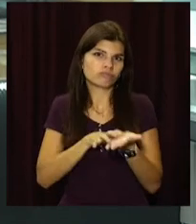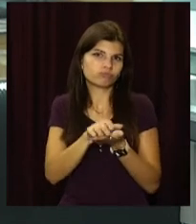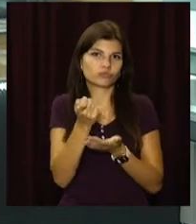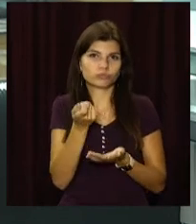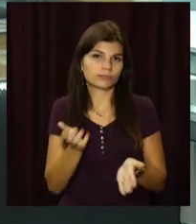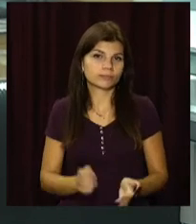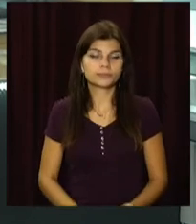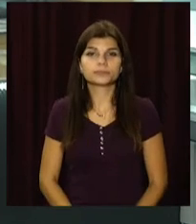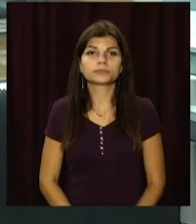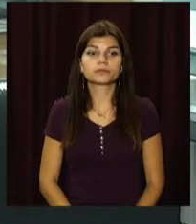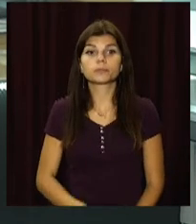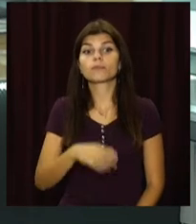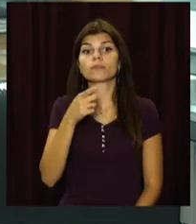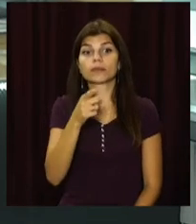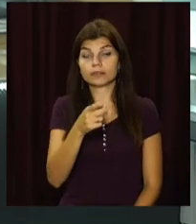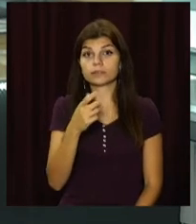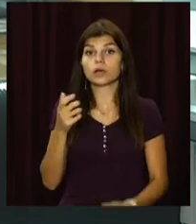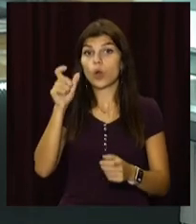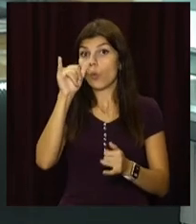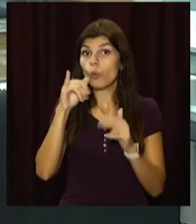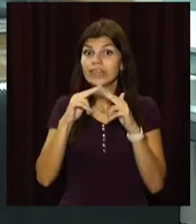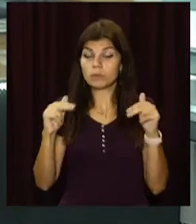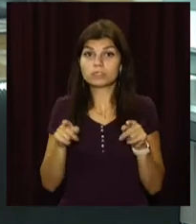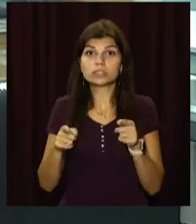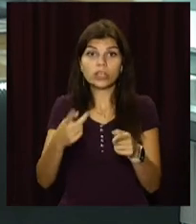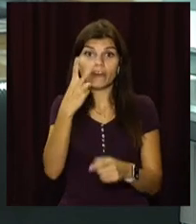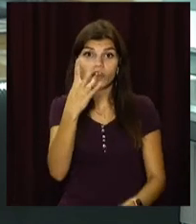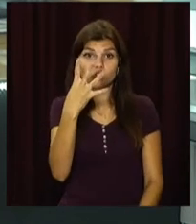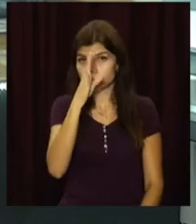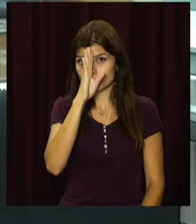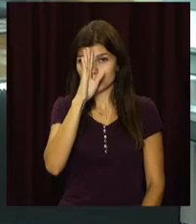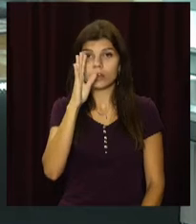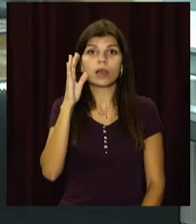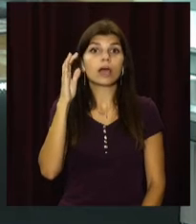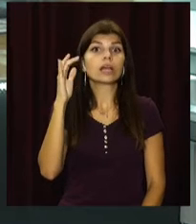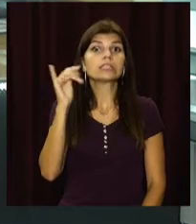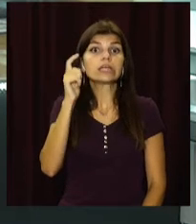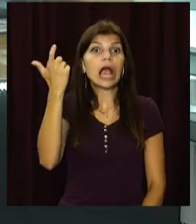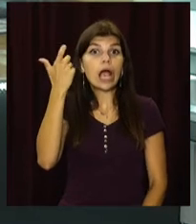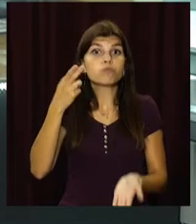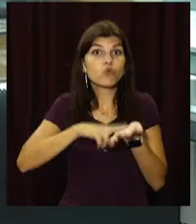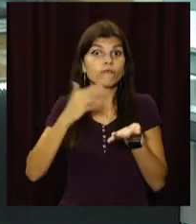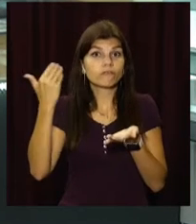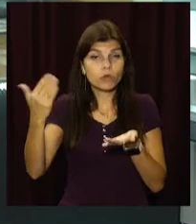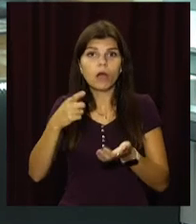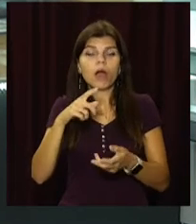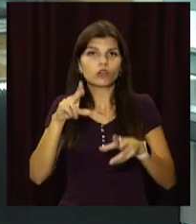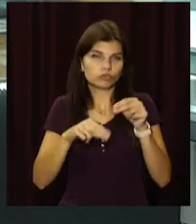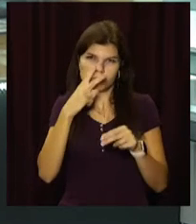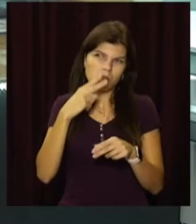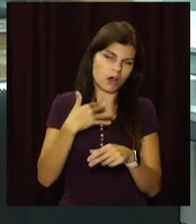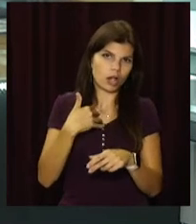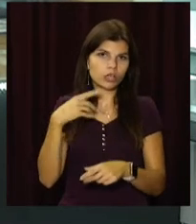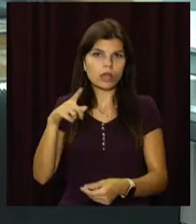Взяли під варту і повідомили про підозру. У Дніпрі затримали 24-річного харків'янина, якого підозрюють у наркоторгівлі. Про